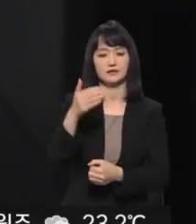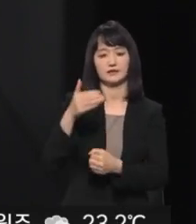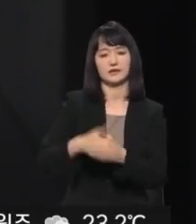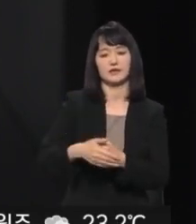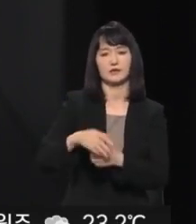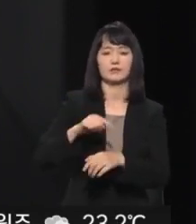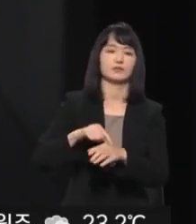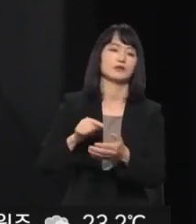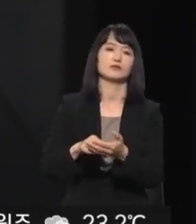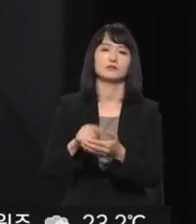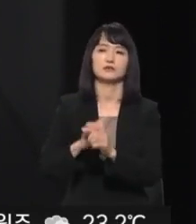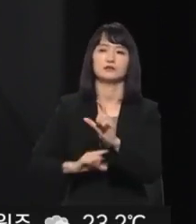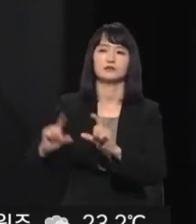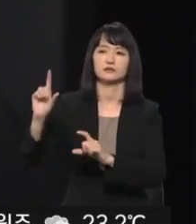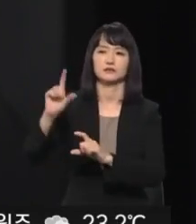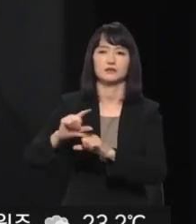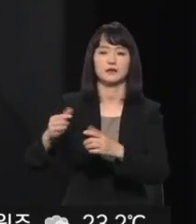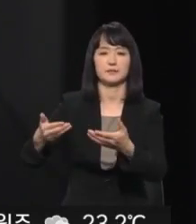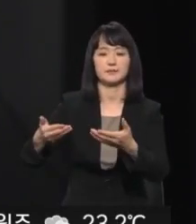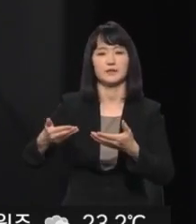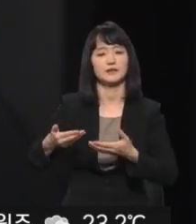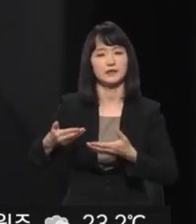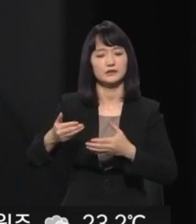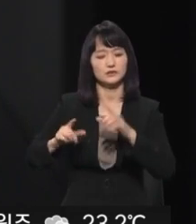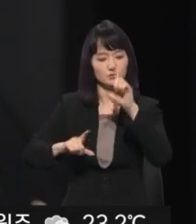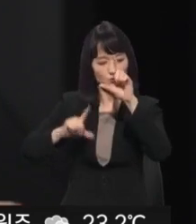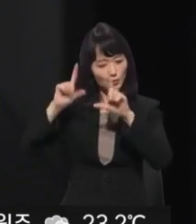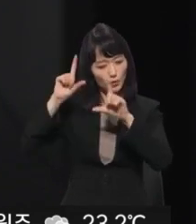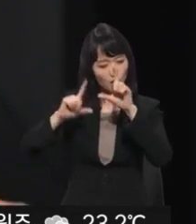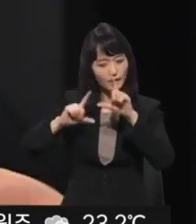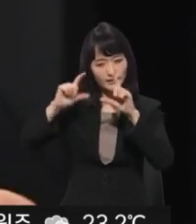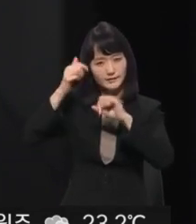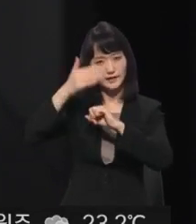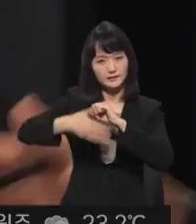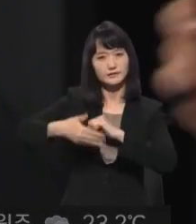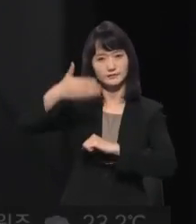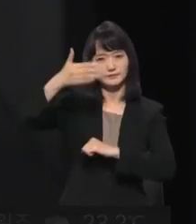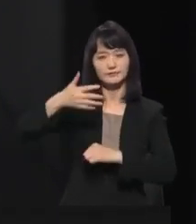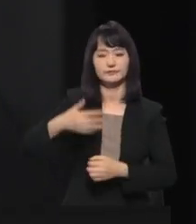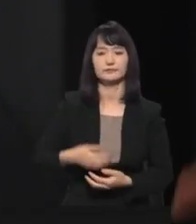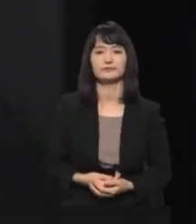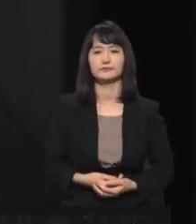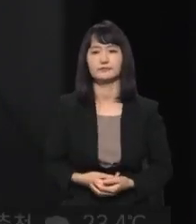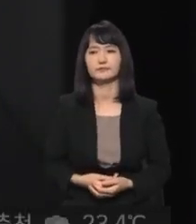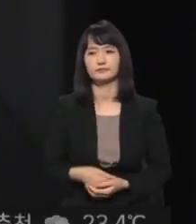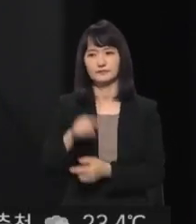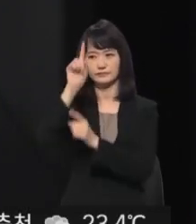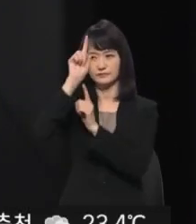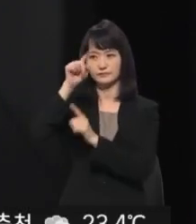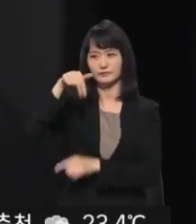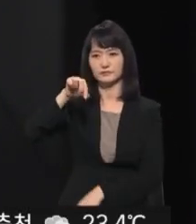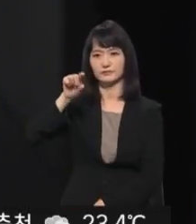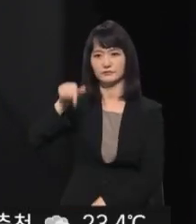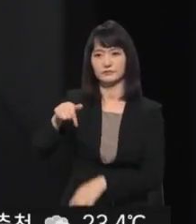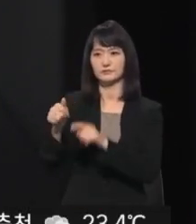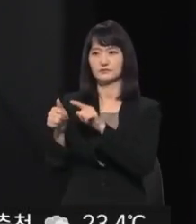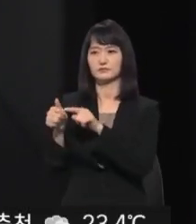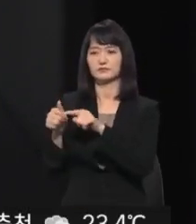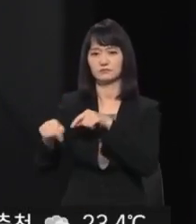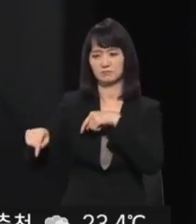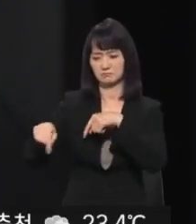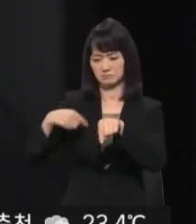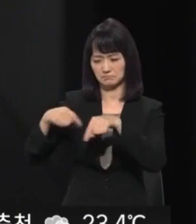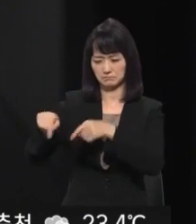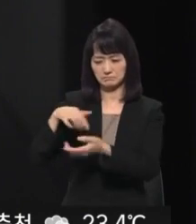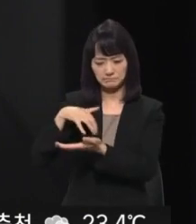더 받아 오는 그런 모양을 만드는 것 같아요 그래서 굉장히 해가 곡에는 이준석 대표가 에 그 어떤 정치적인